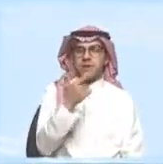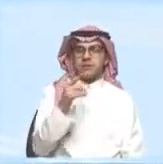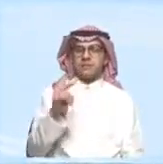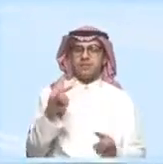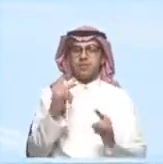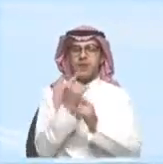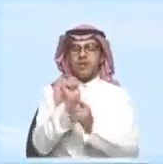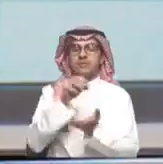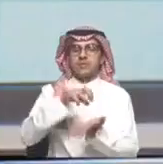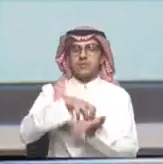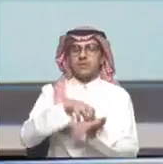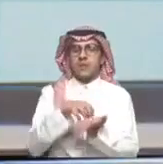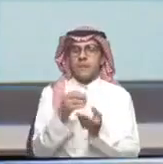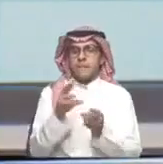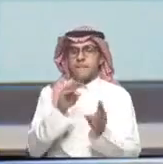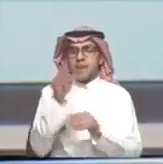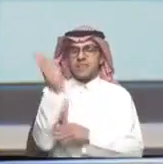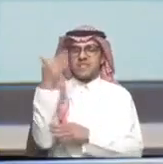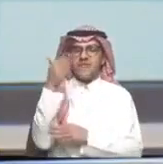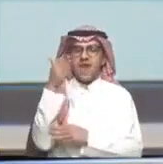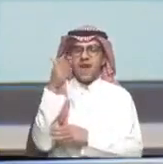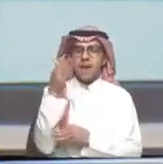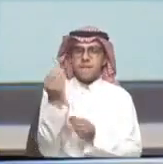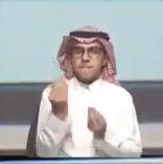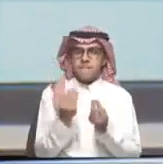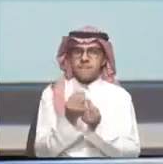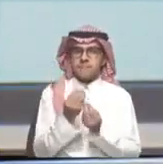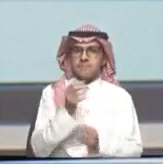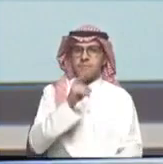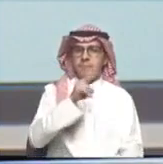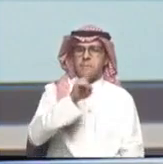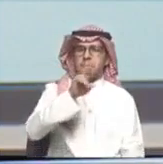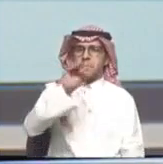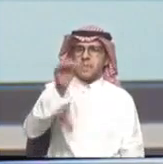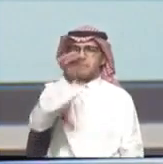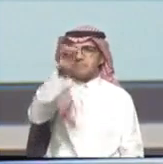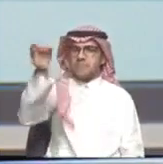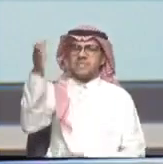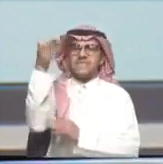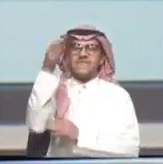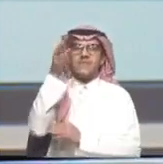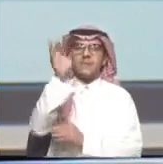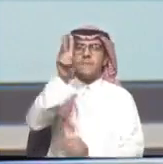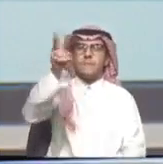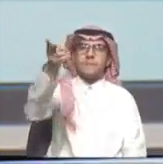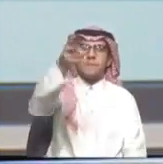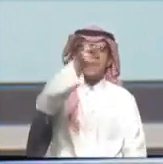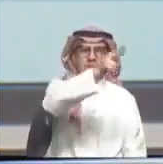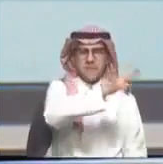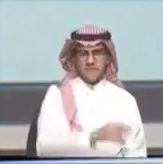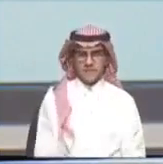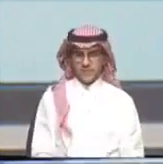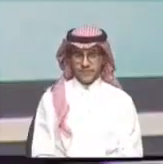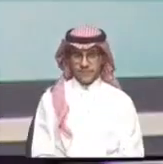العزيز الجوية بالظهران سفراء خادم الحرمين الشريفين لدى بلدانهم وعدد من المسؤولين ومندوب عن